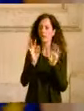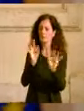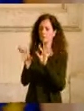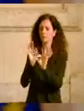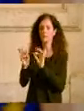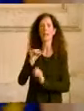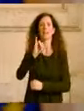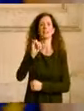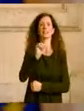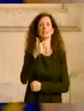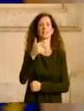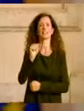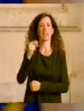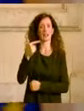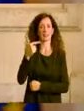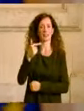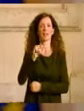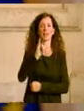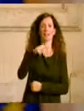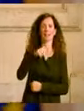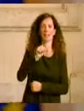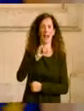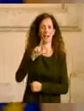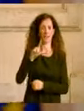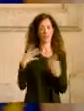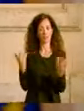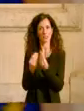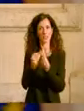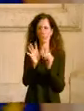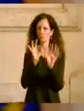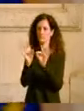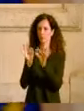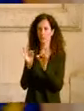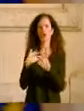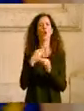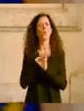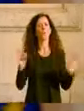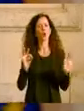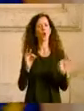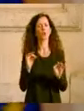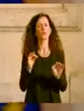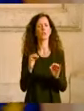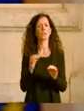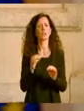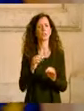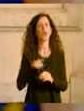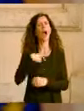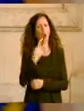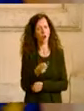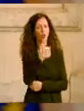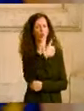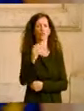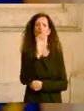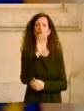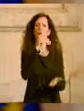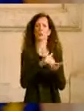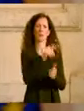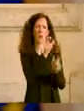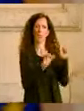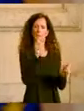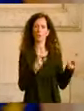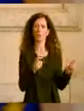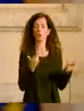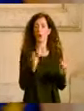dall'Istat e dall'INAIL e siamo disponibili ad acquistarne altri 150. Credo che ci sia già la predisposizione per